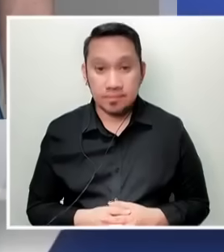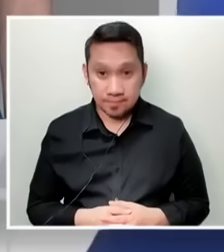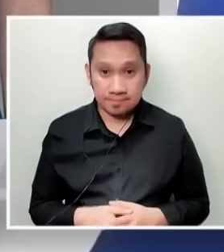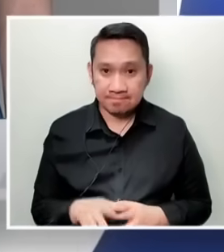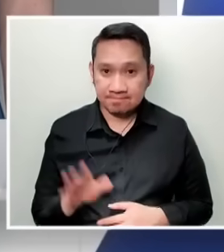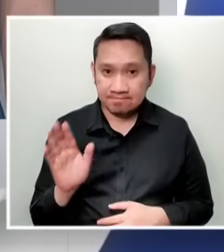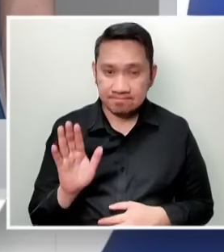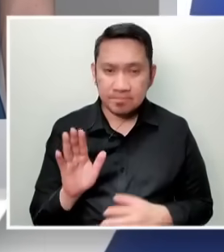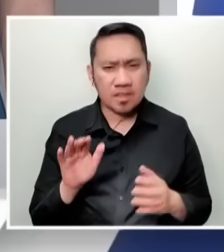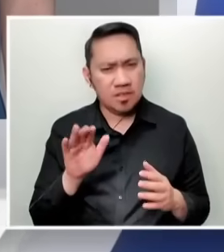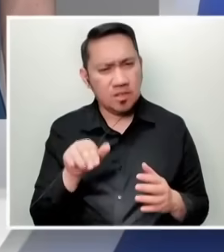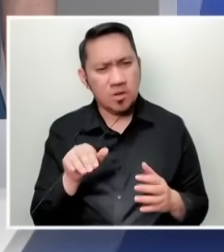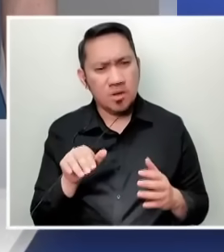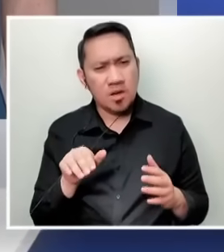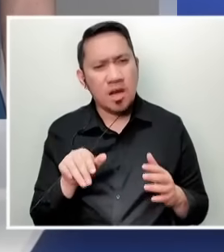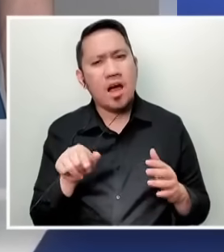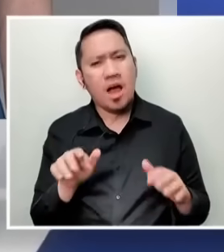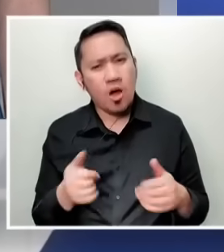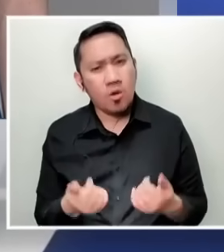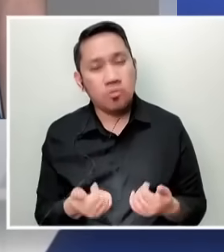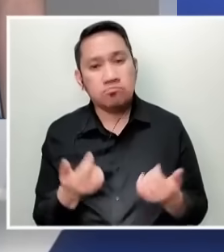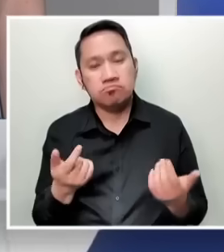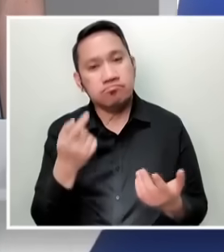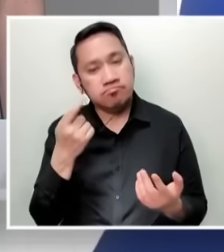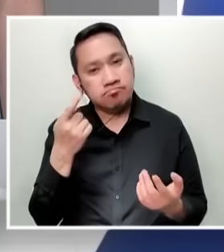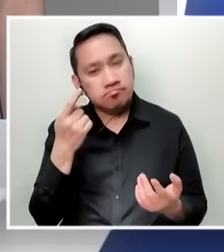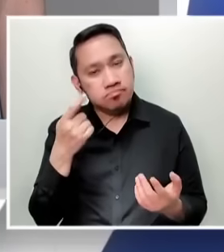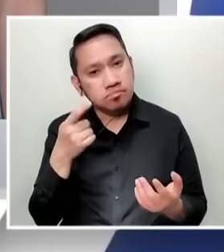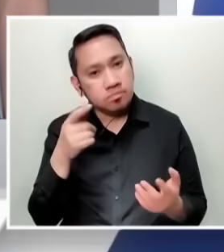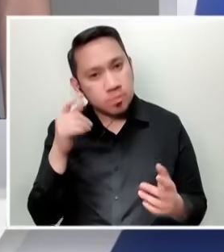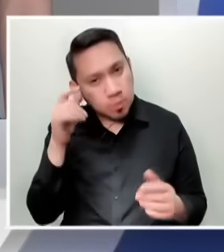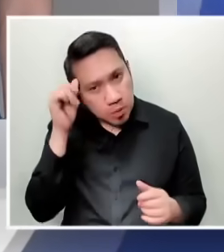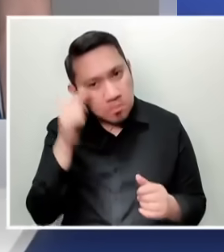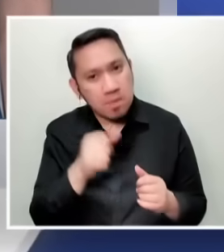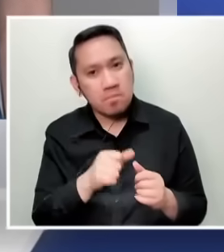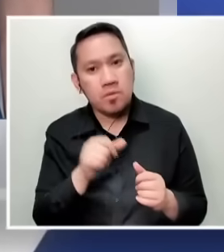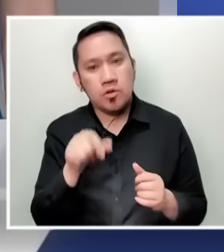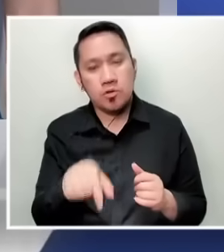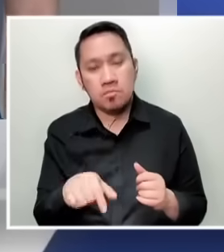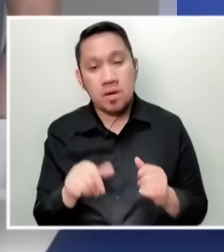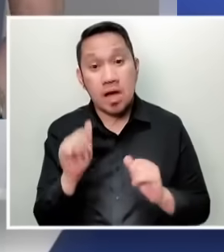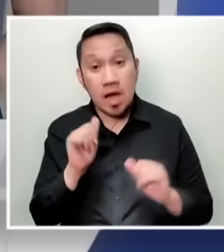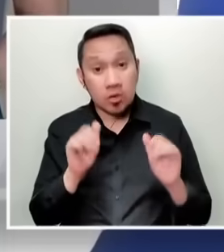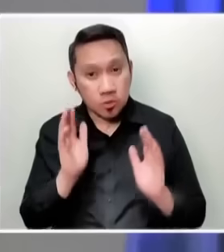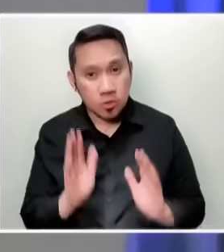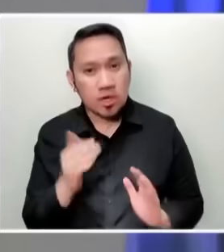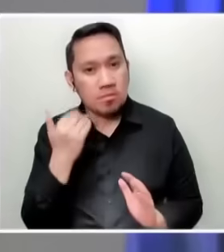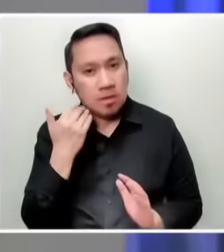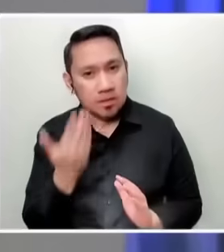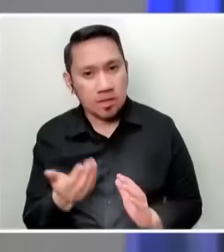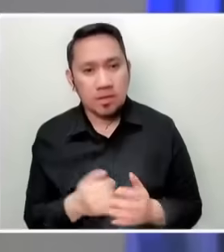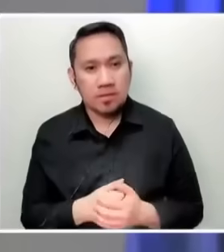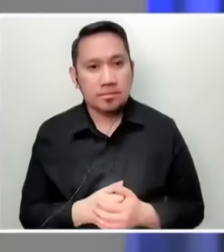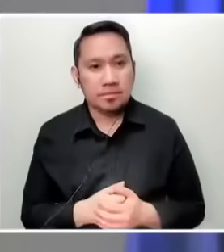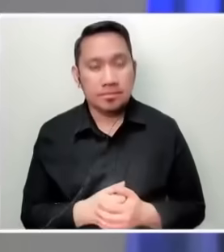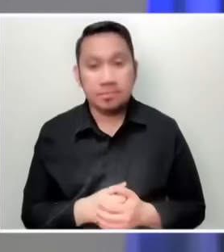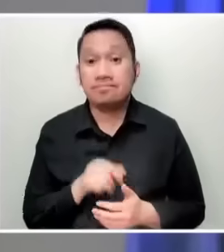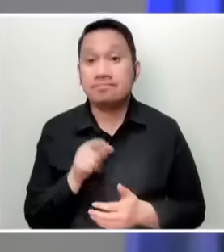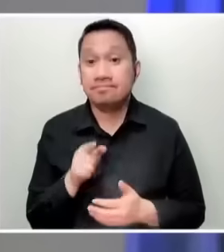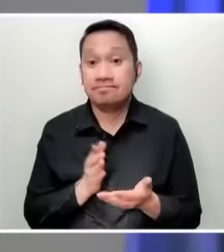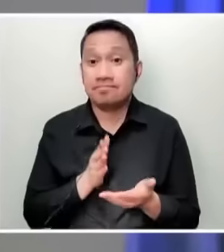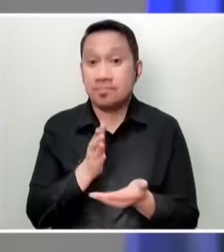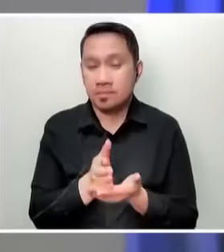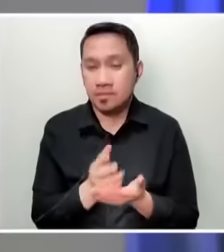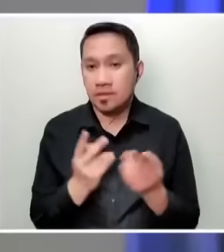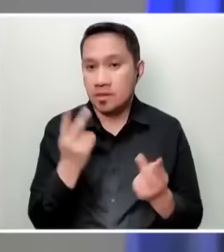Gretchen, paano inalala ang ilang yumaong artista ngayong undas? Ati B, binisita ng mga tagahanga ang puntod ng kanilang